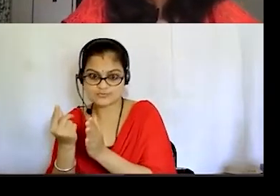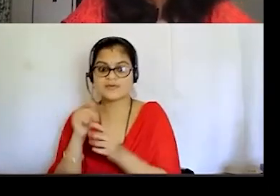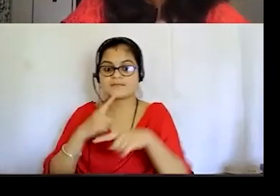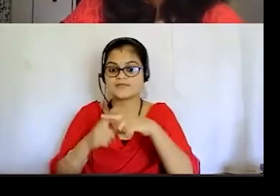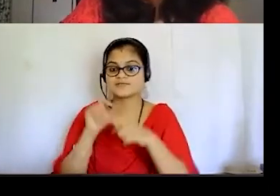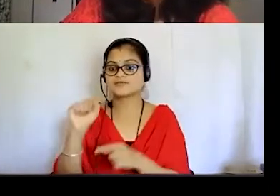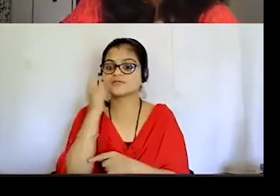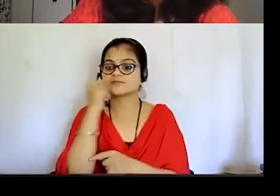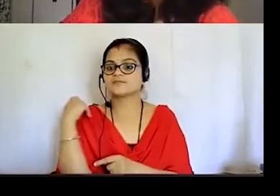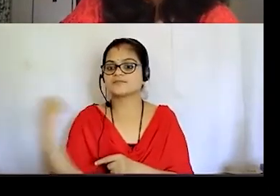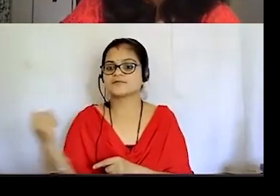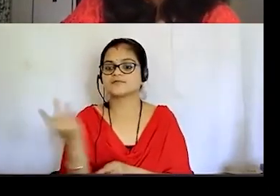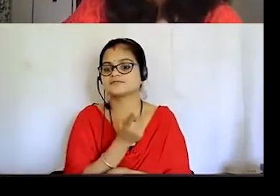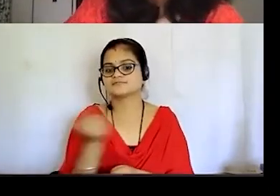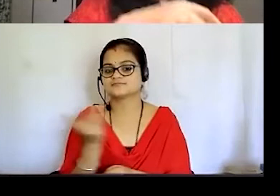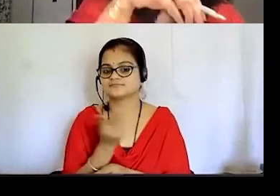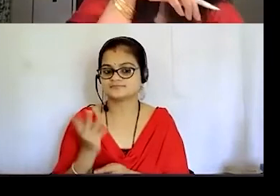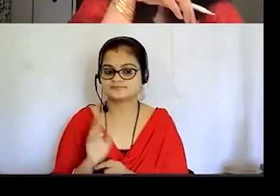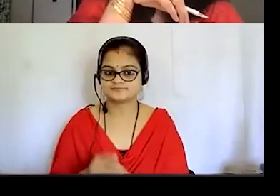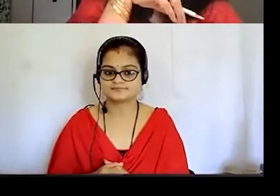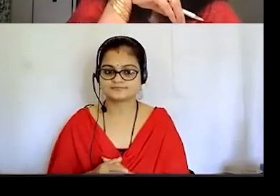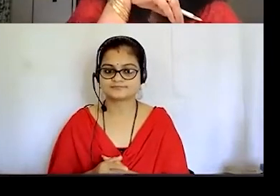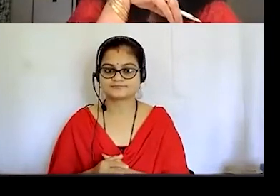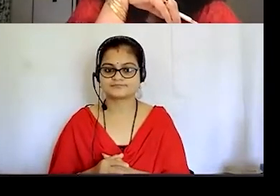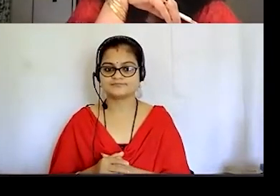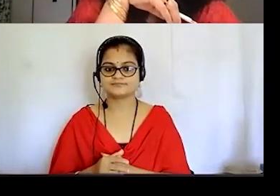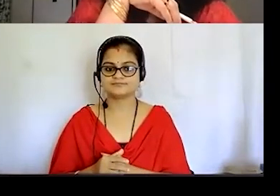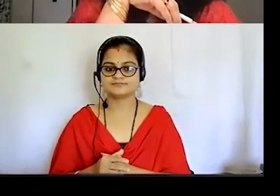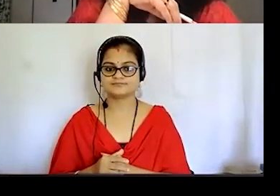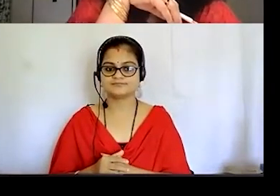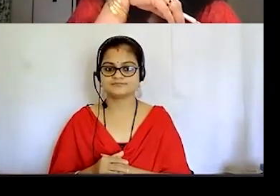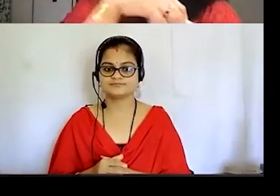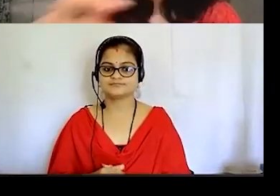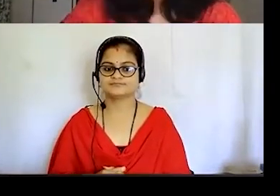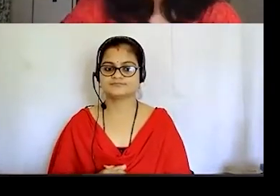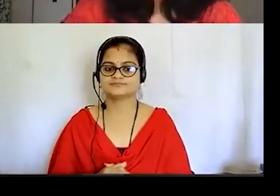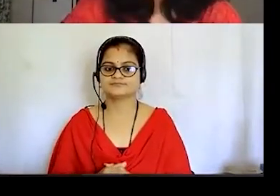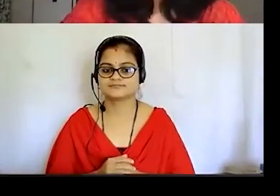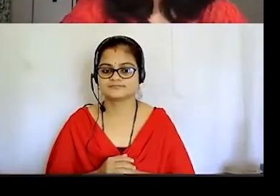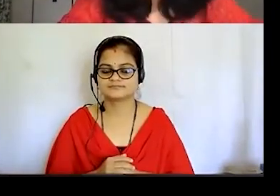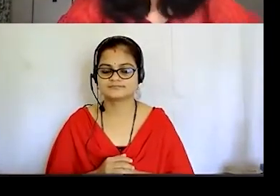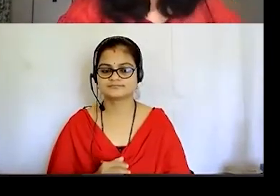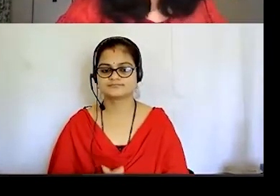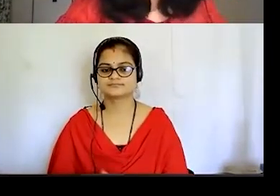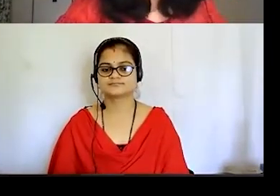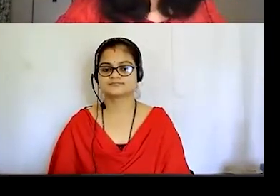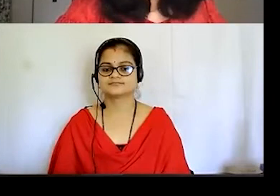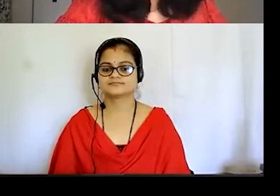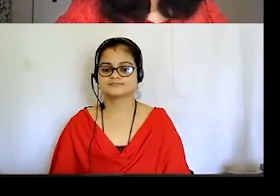अपनी छप बनाई के मैं जो पी के